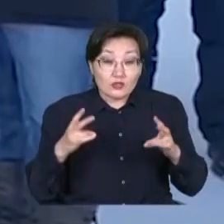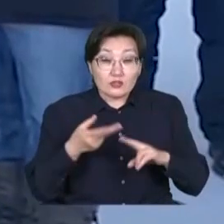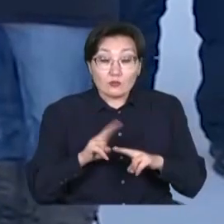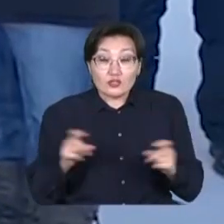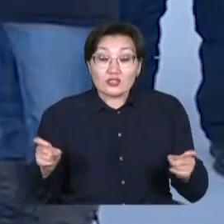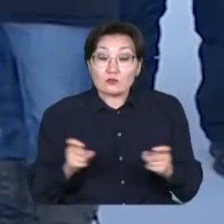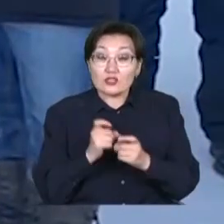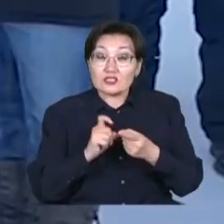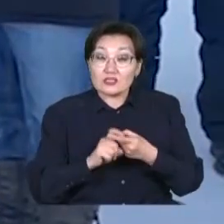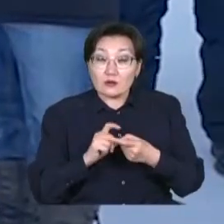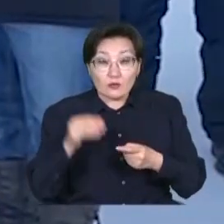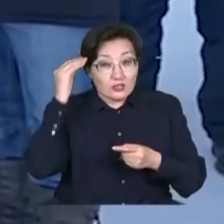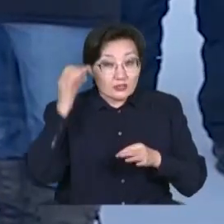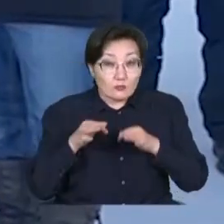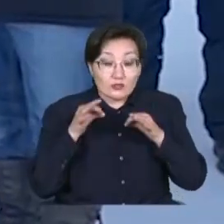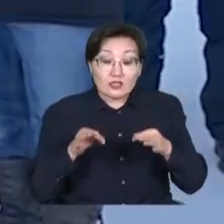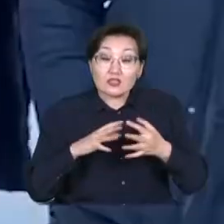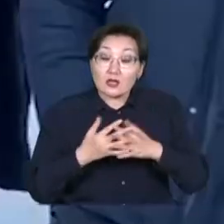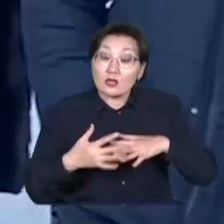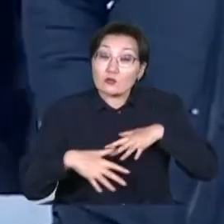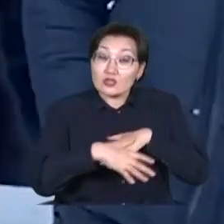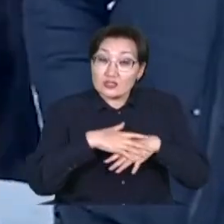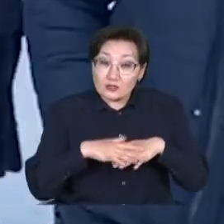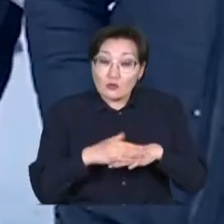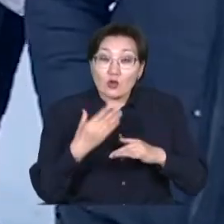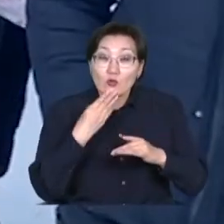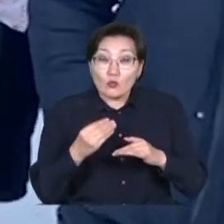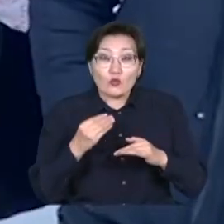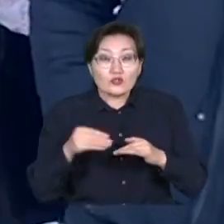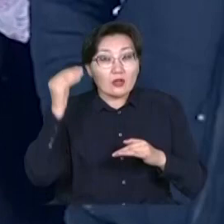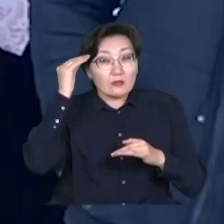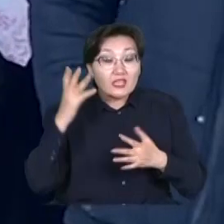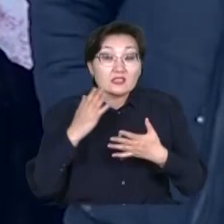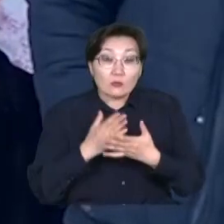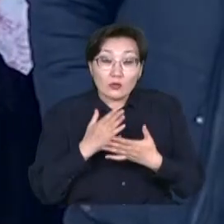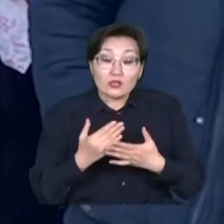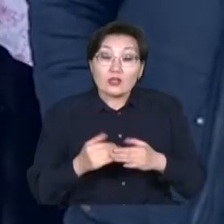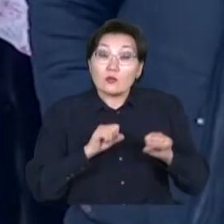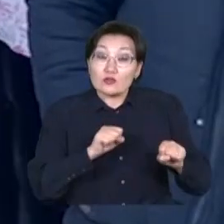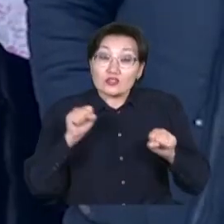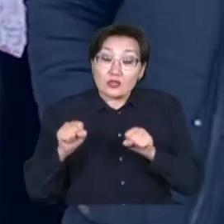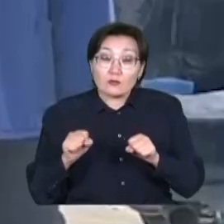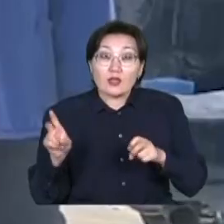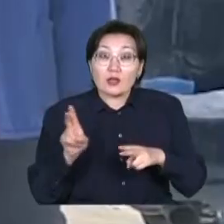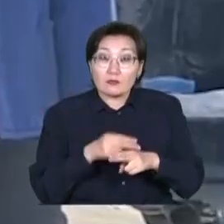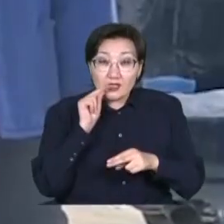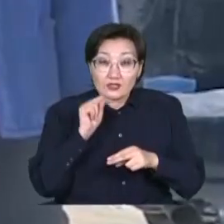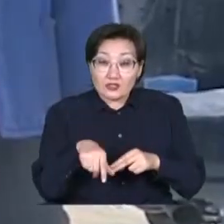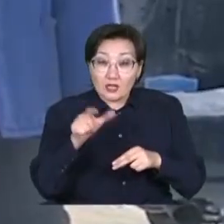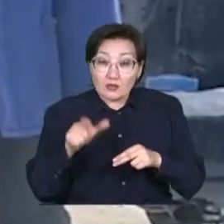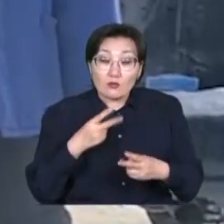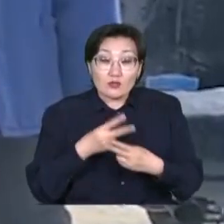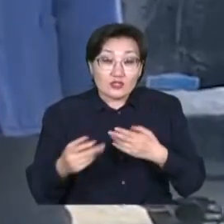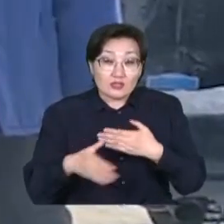дау төңірегінде пікір білдірген Қызылжар кентінің тұрғындары айтар уәж басқа дейді. Азаматтарға араша сұрап жазықсыз жұрт сотталмасын деген